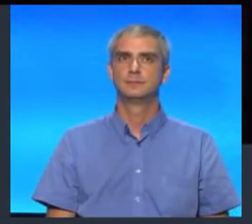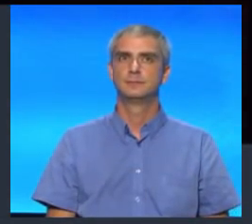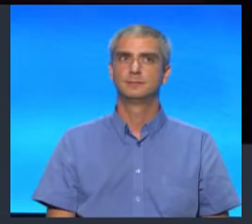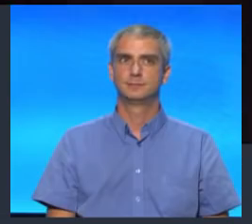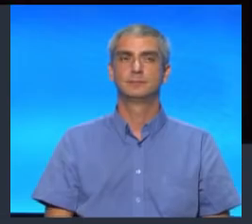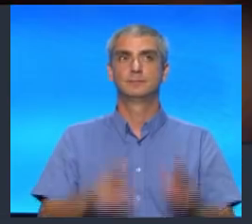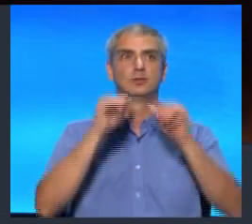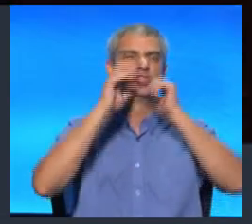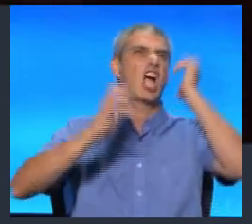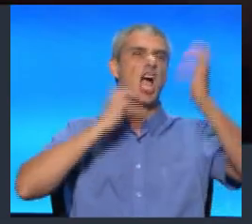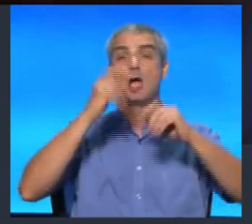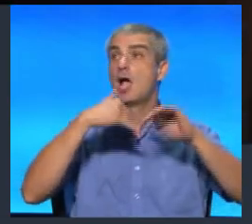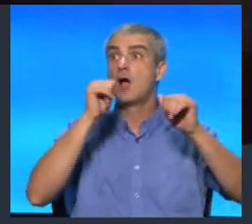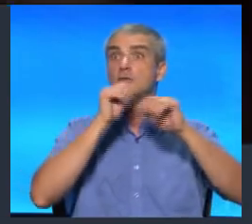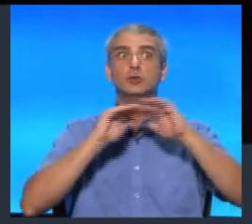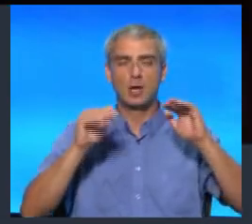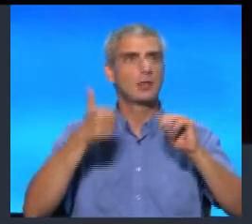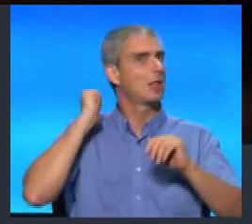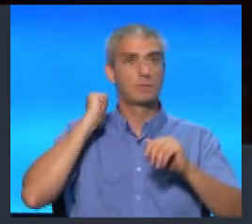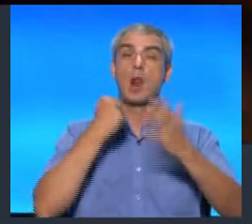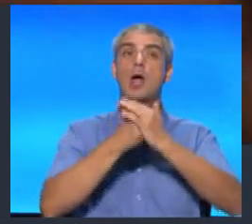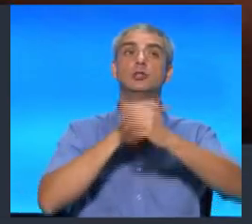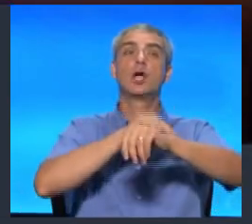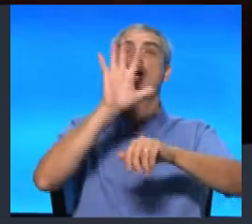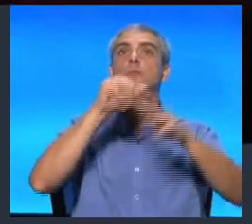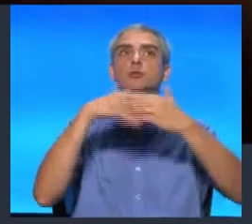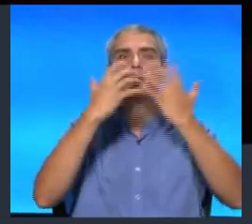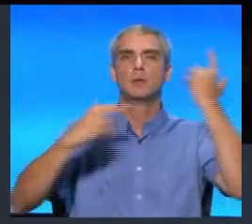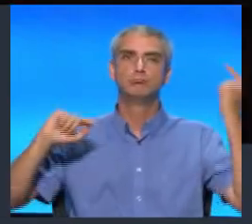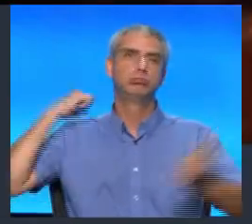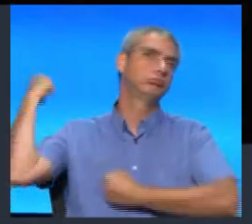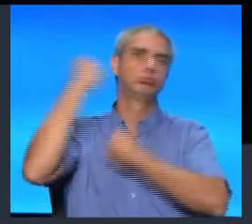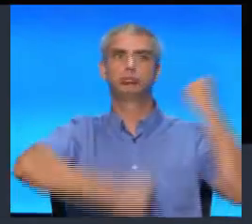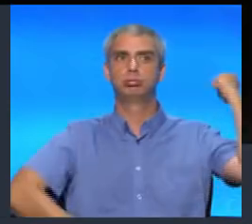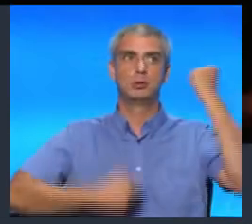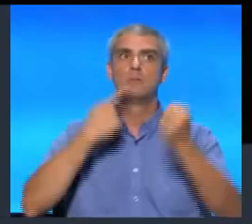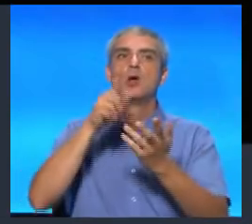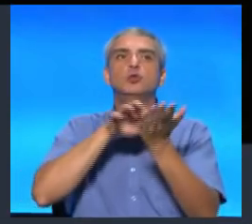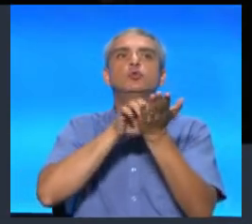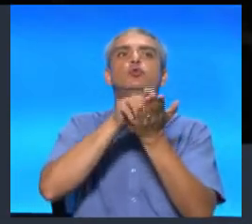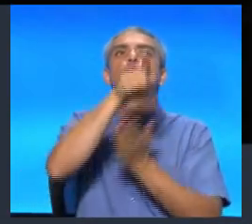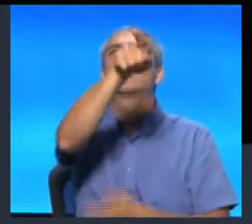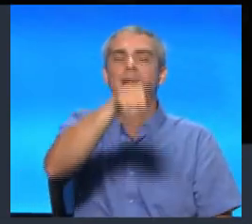והרחוב השקט הזה הפך אמש עד כמעט 5 בבוקר לשדה קרב.